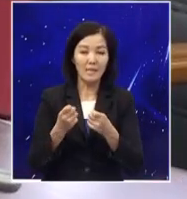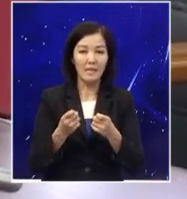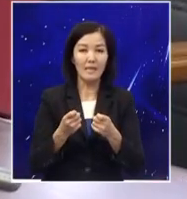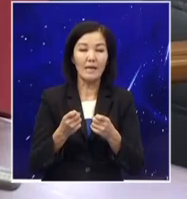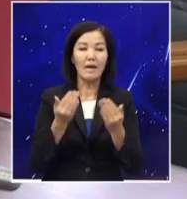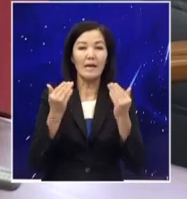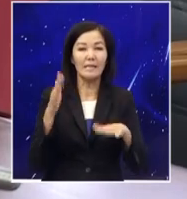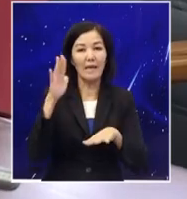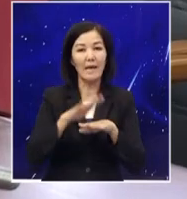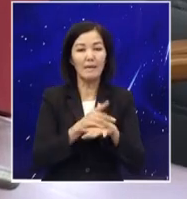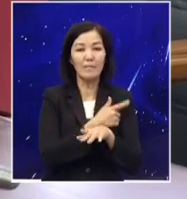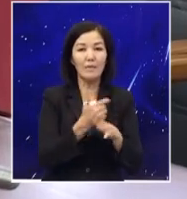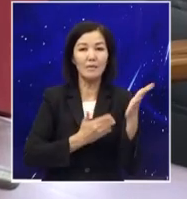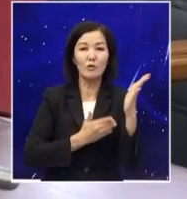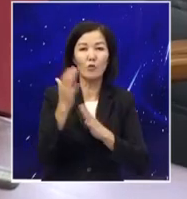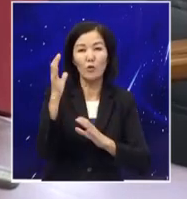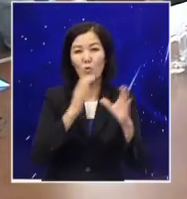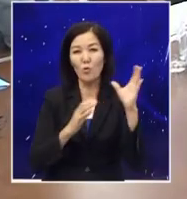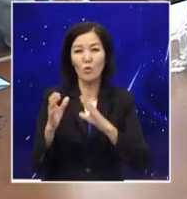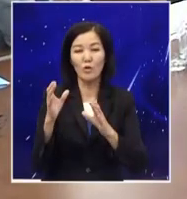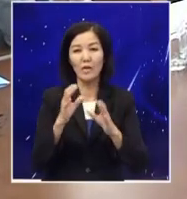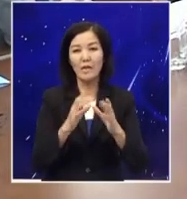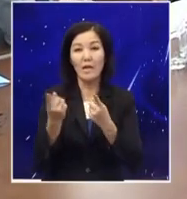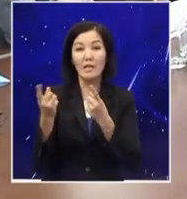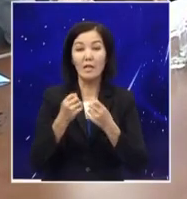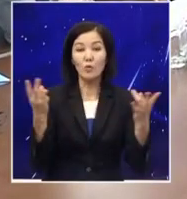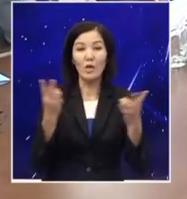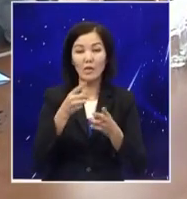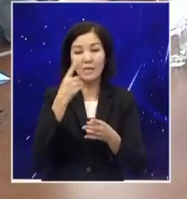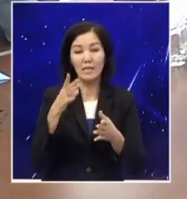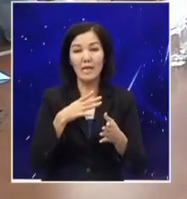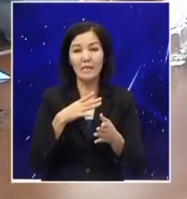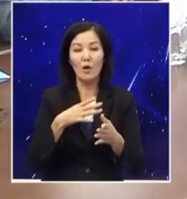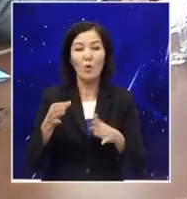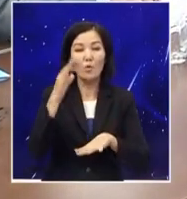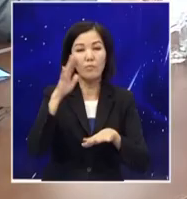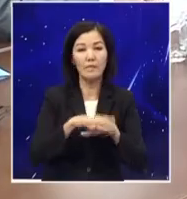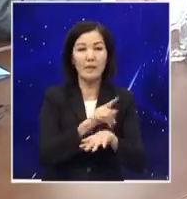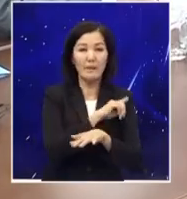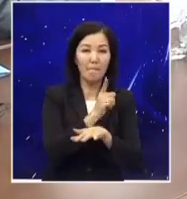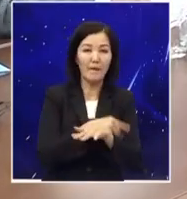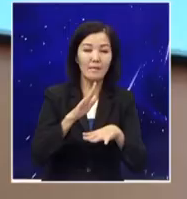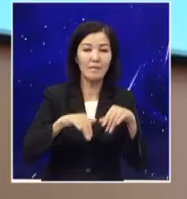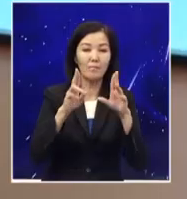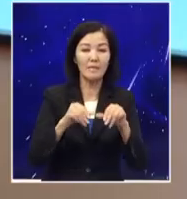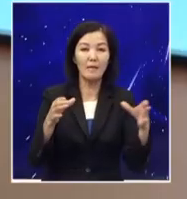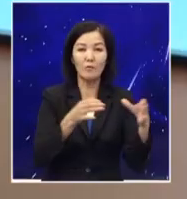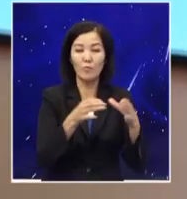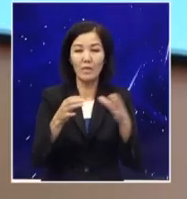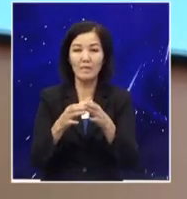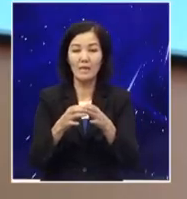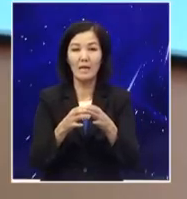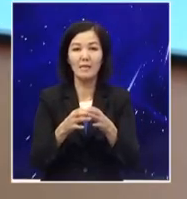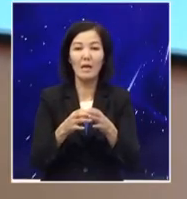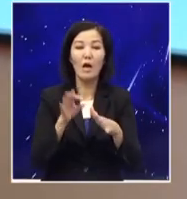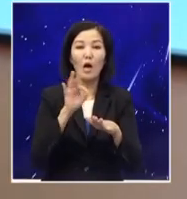мәселесінде әкім медициналық жоғары оқу орындарынан студенттерді тарту қажеттігін айтты. Амандық Баталов мықты кәсіби маман топтастырғанда ғана